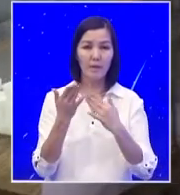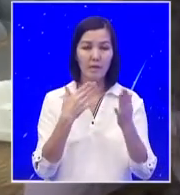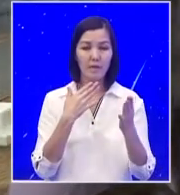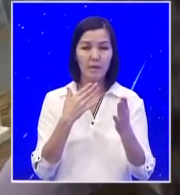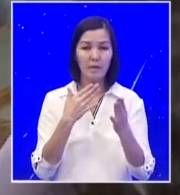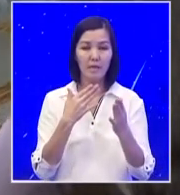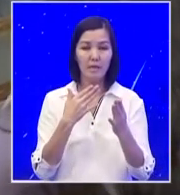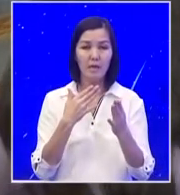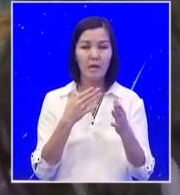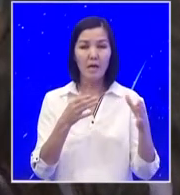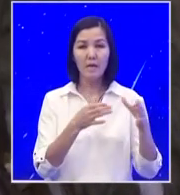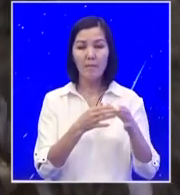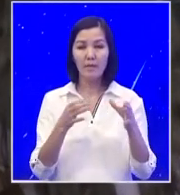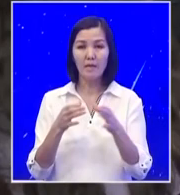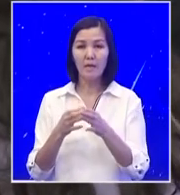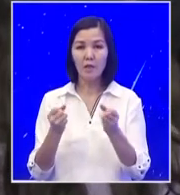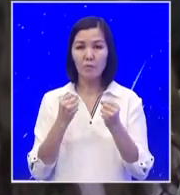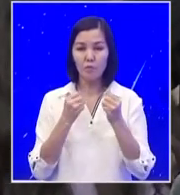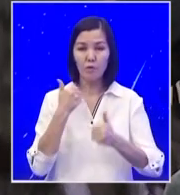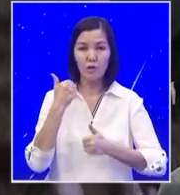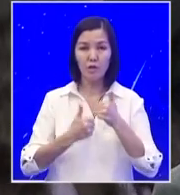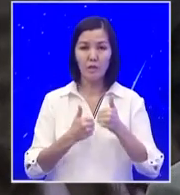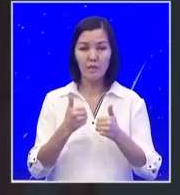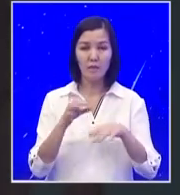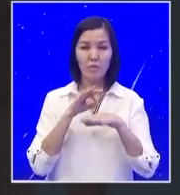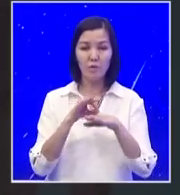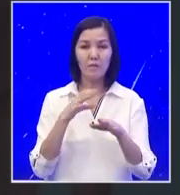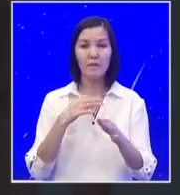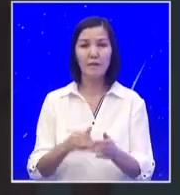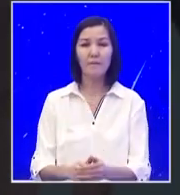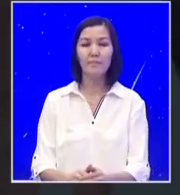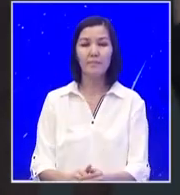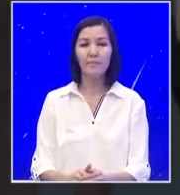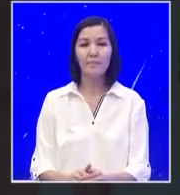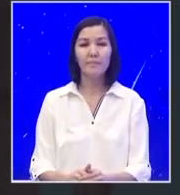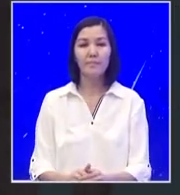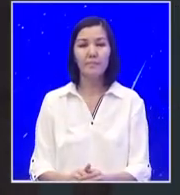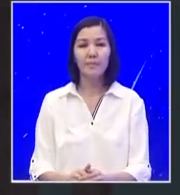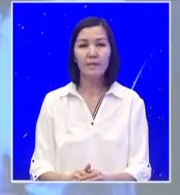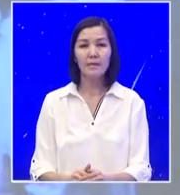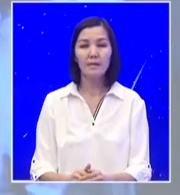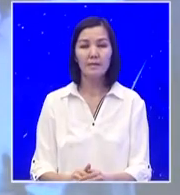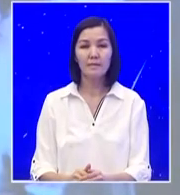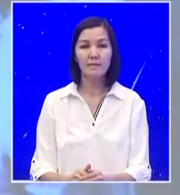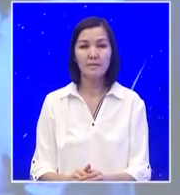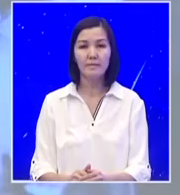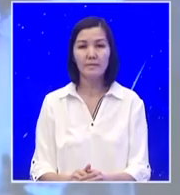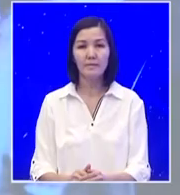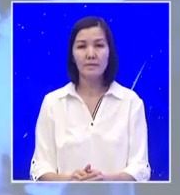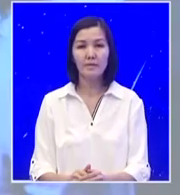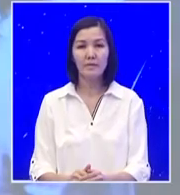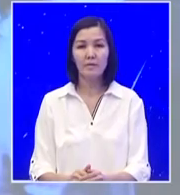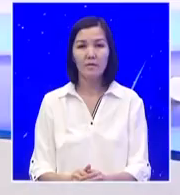дәстүрлі бақ командалары арасында спорттық жарыстар да ұйымдастырылды. Амина Құдайберген, Абылай Құттықбай, Жетісу